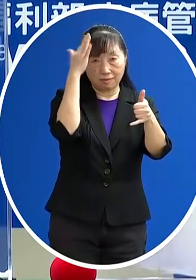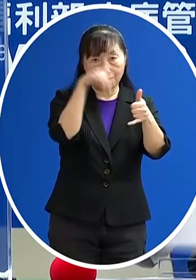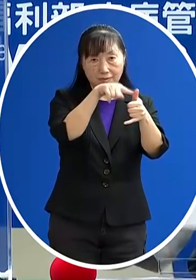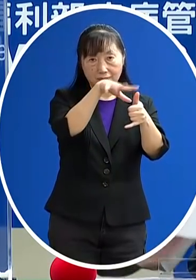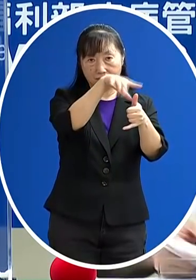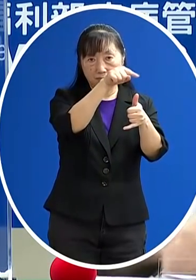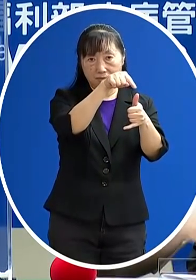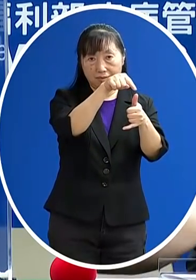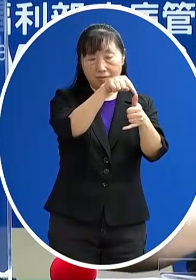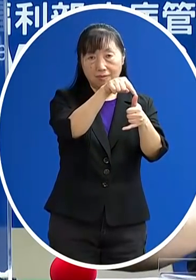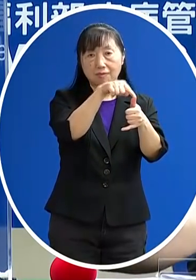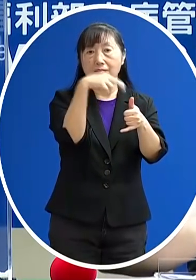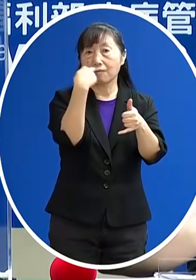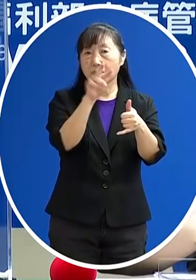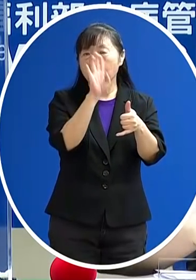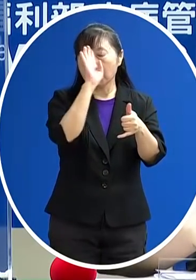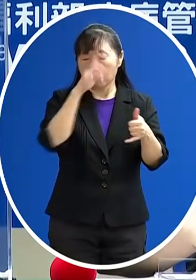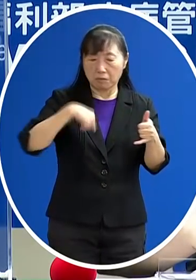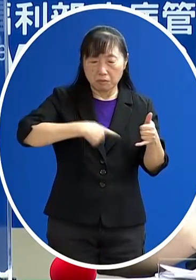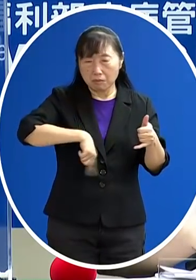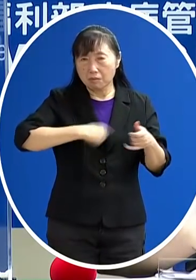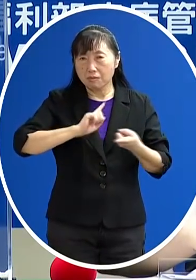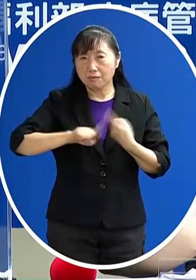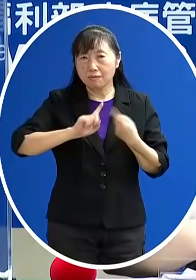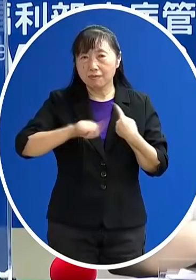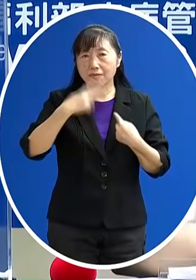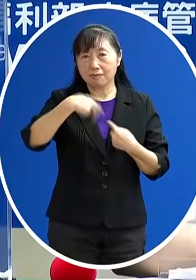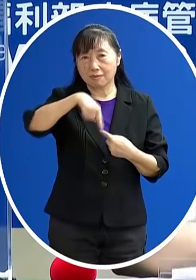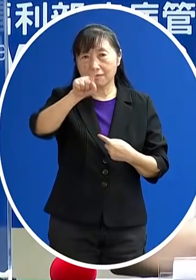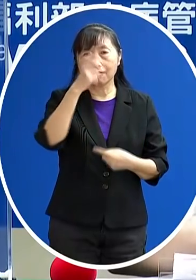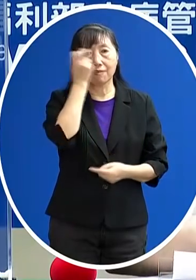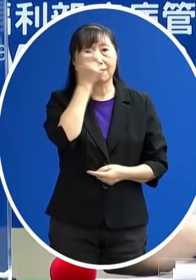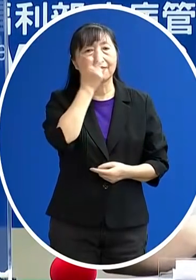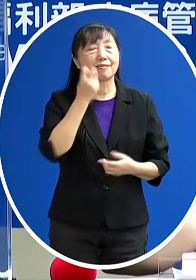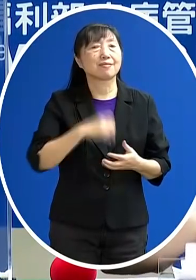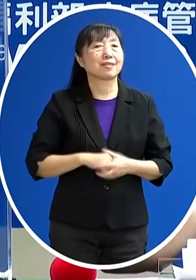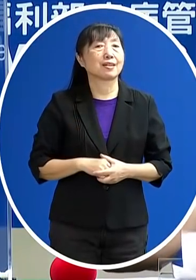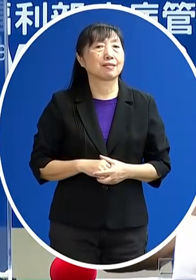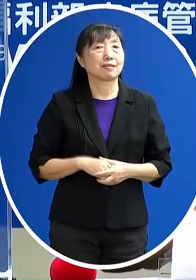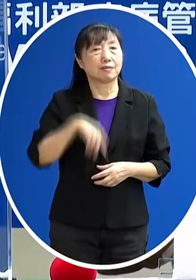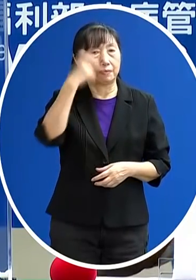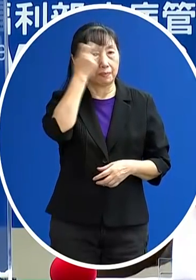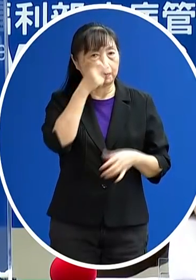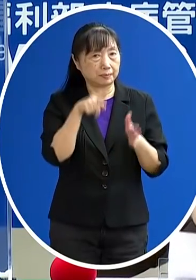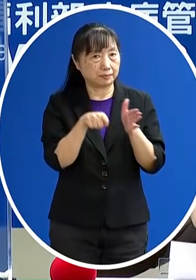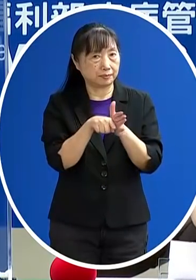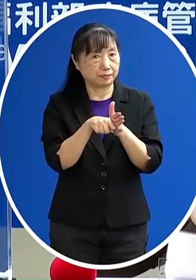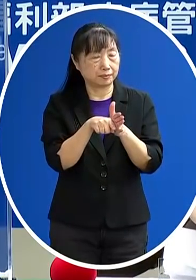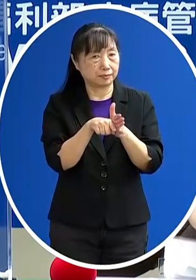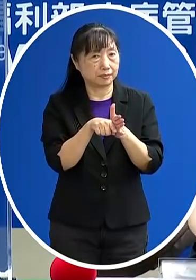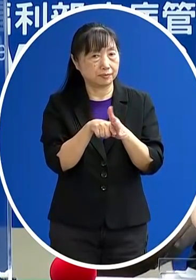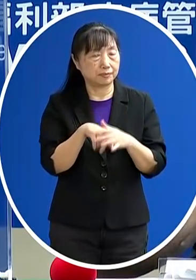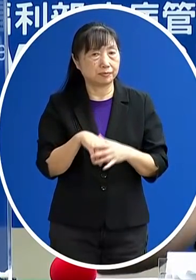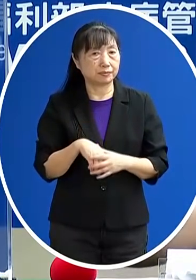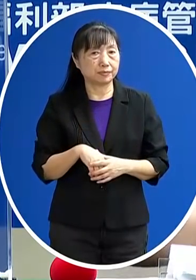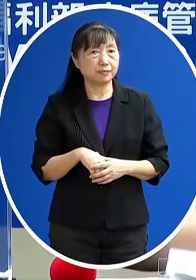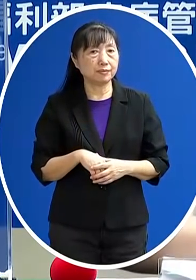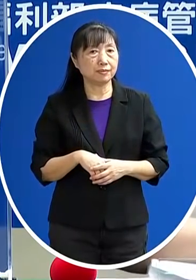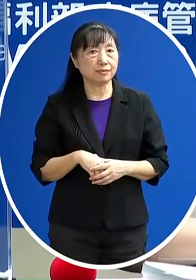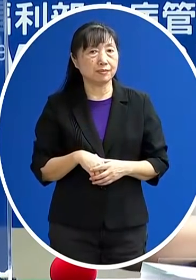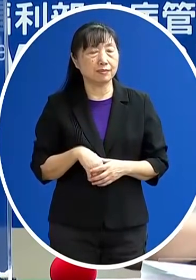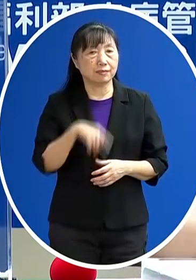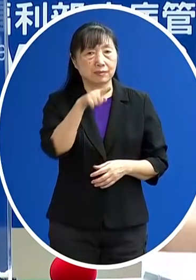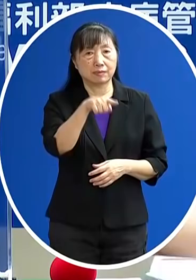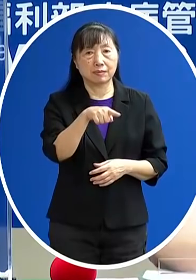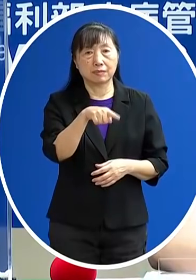源头的时候它是有症状，好，那然后采检，那采检的时候当然是整个它的